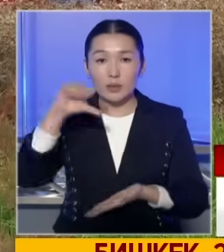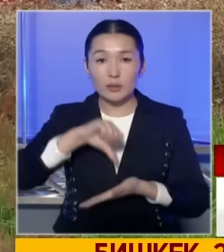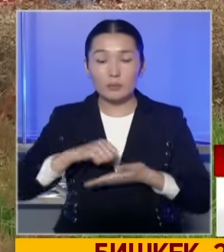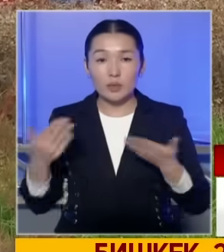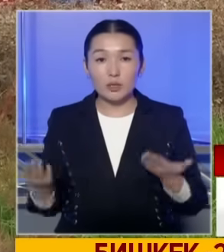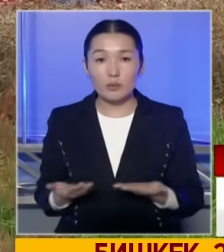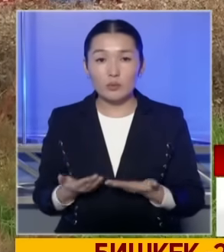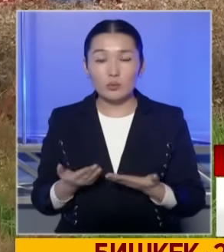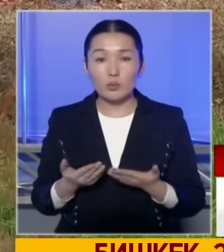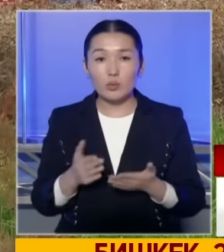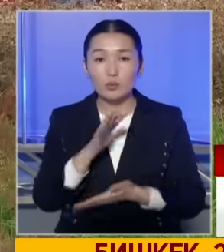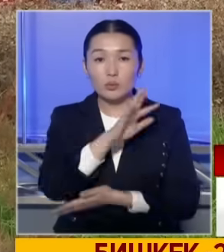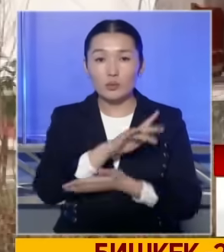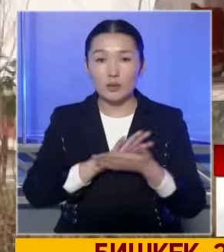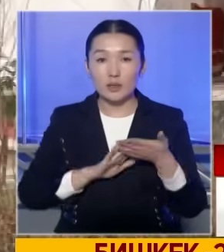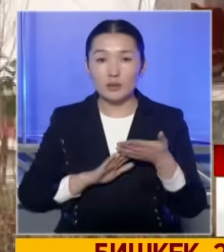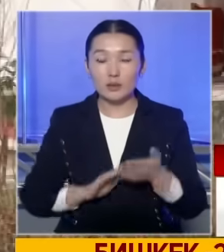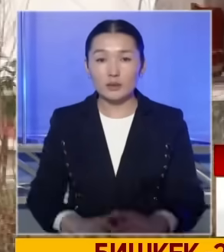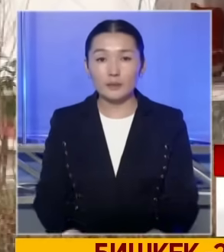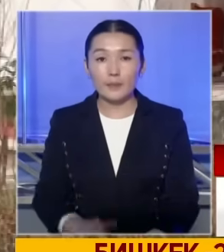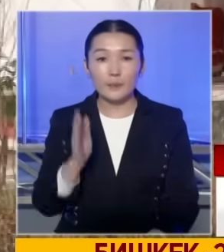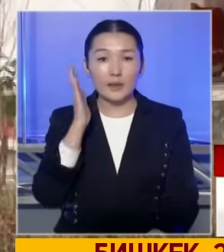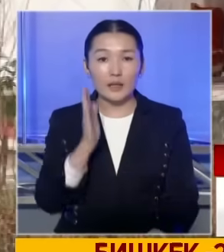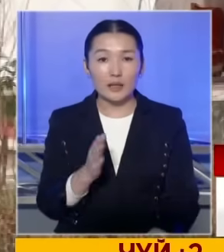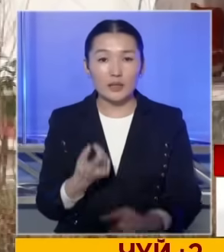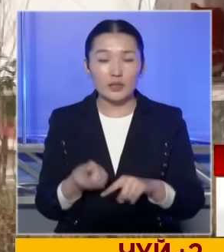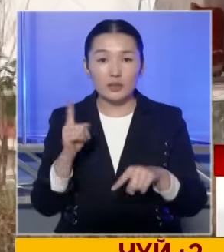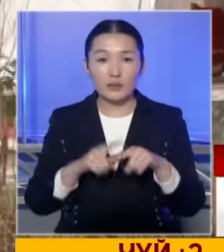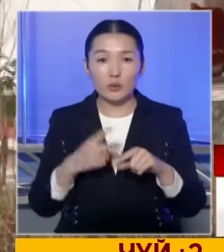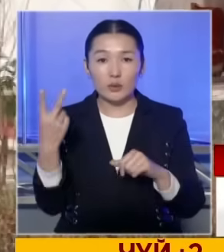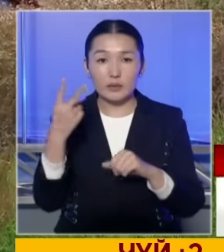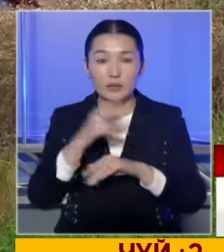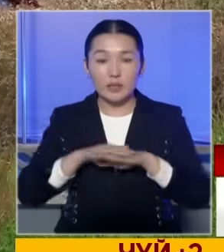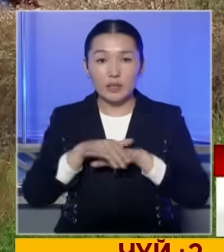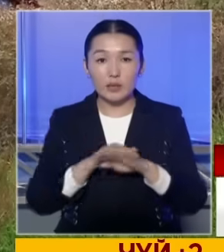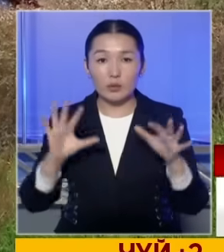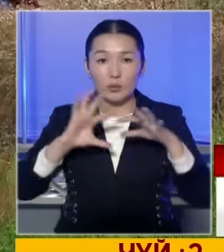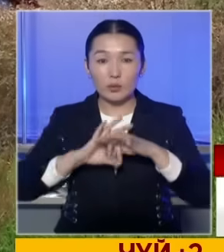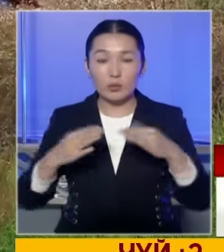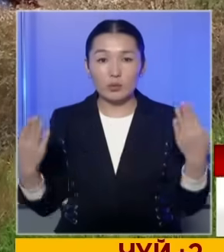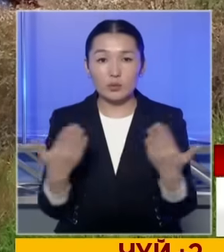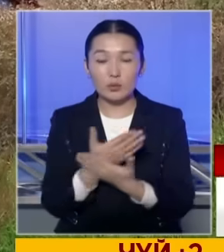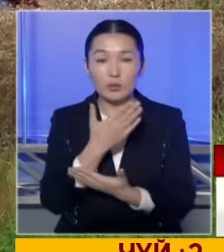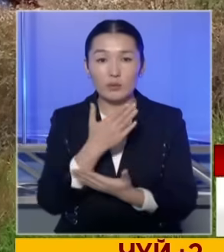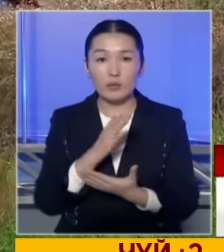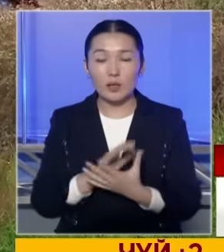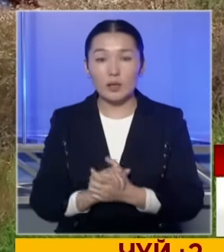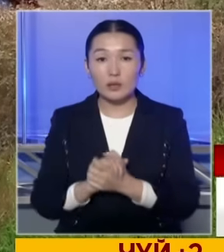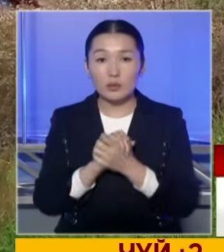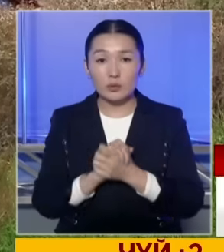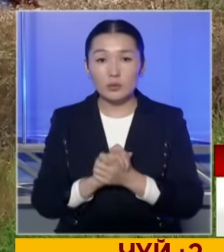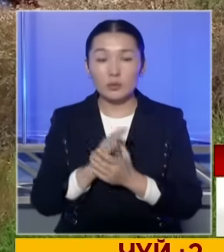турмушту баштан кетирип атабыз. Келечекте ушул эки элдин ортосунда кайрадан мурдагыдай баягы